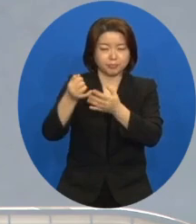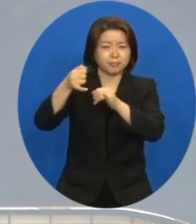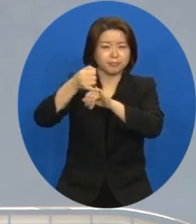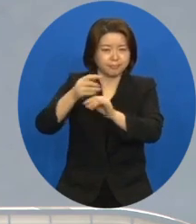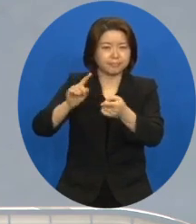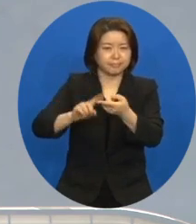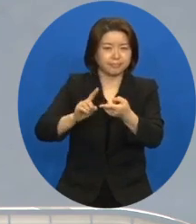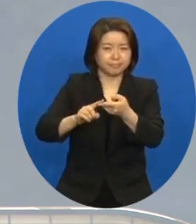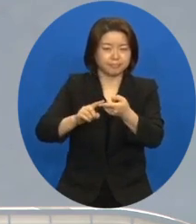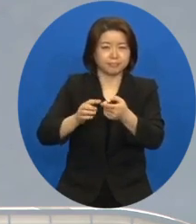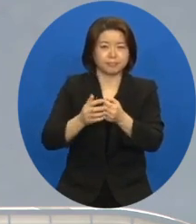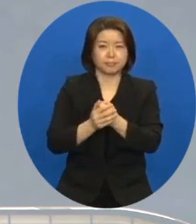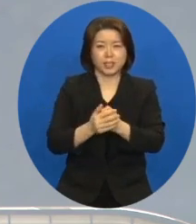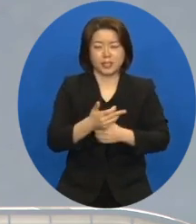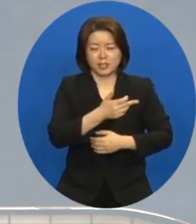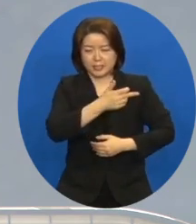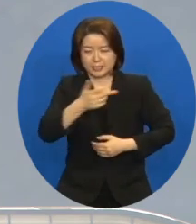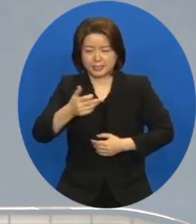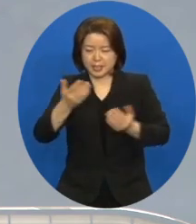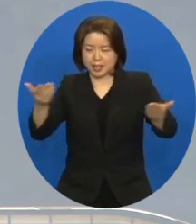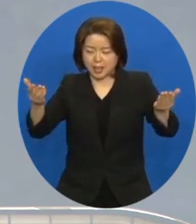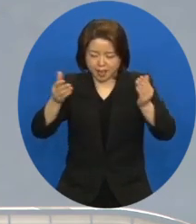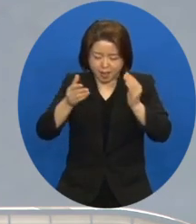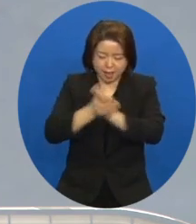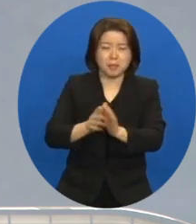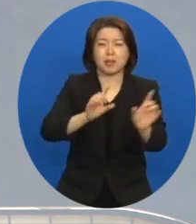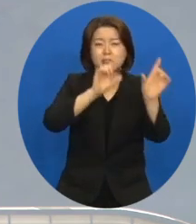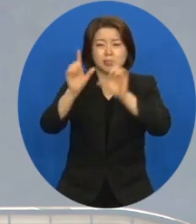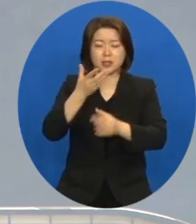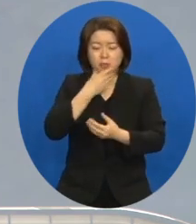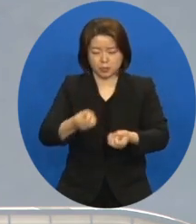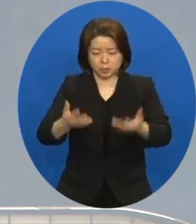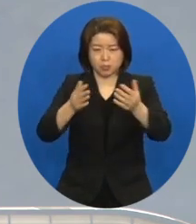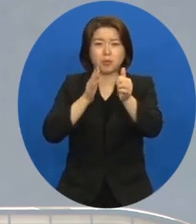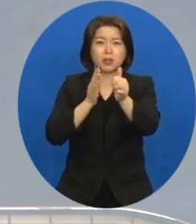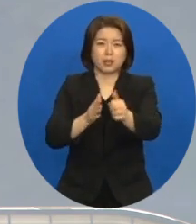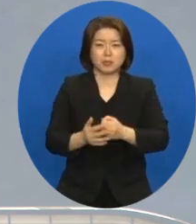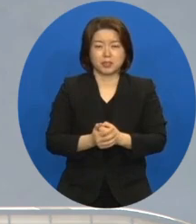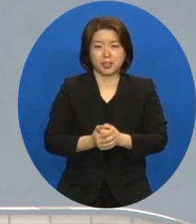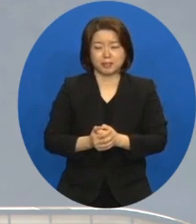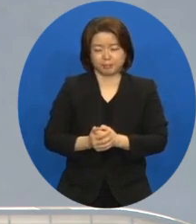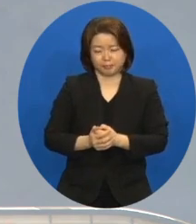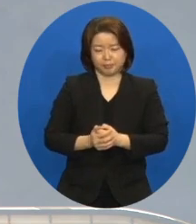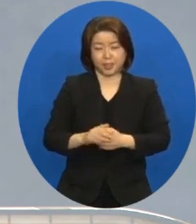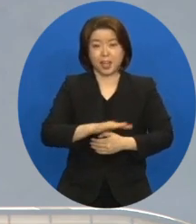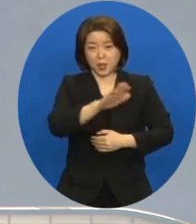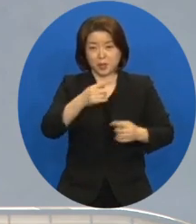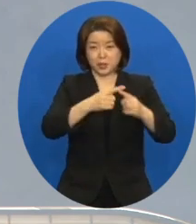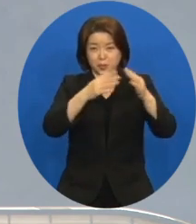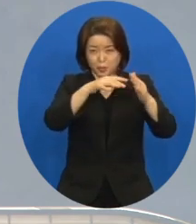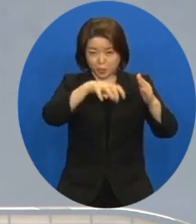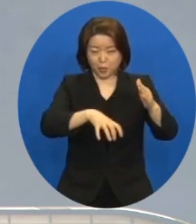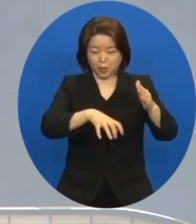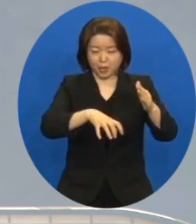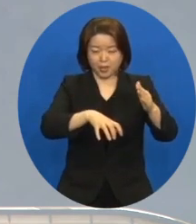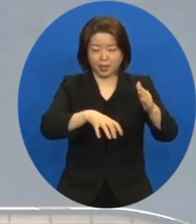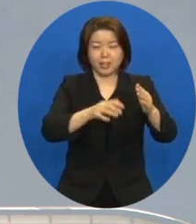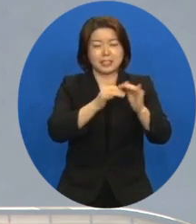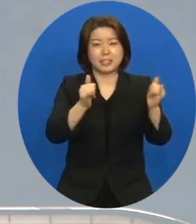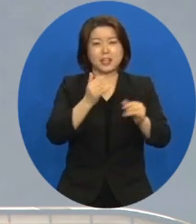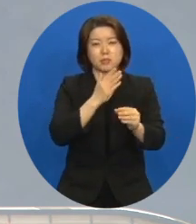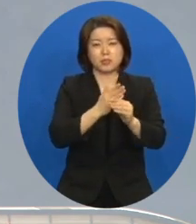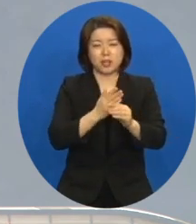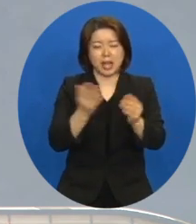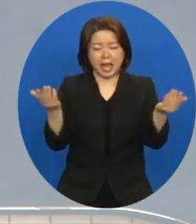대하여 크게 아멘하고 사시기를 축복합니다. 우리 교우 중에 아멘을 진짜 크게 하시는